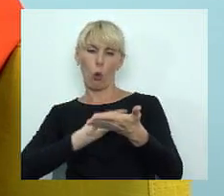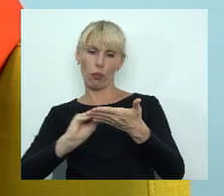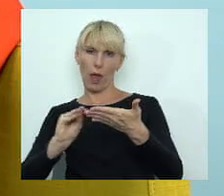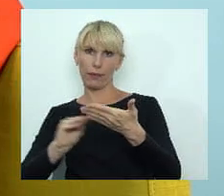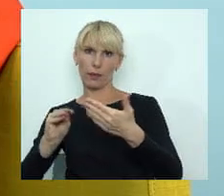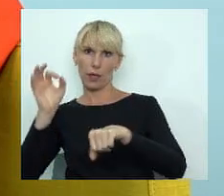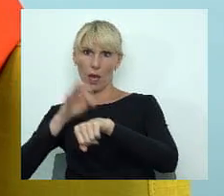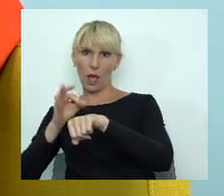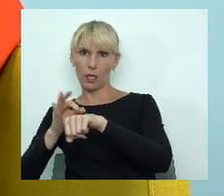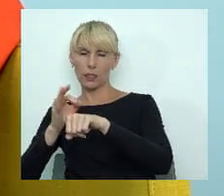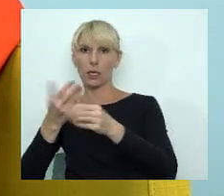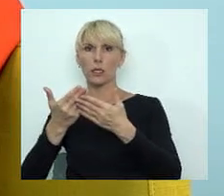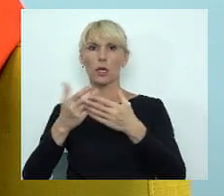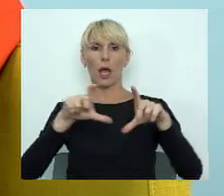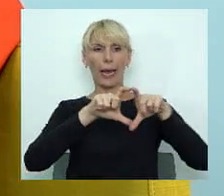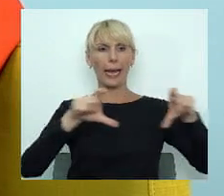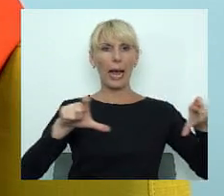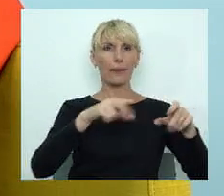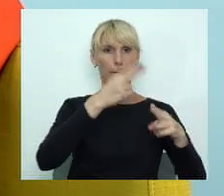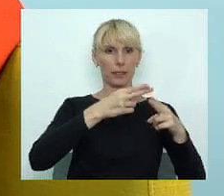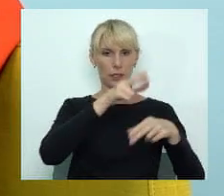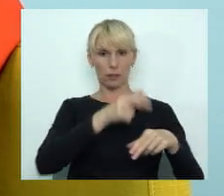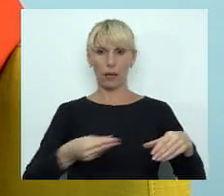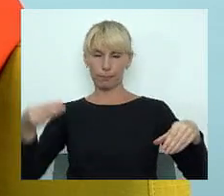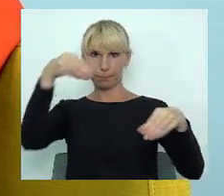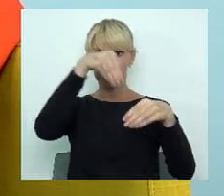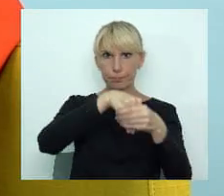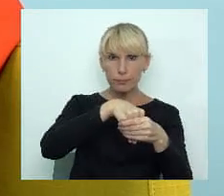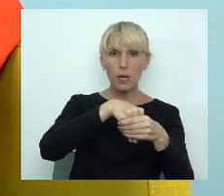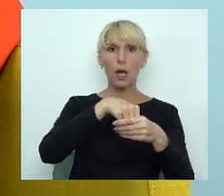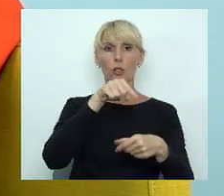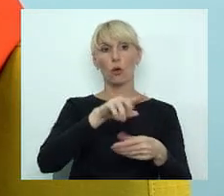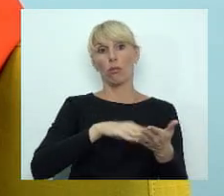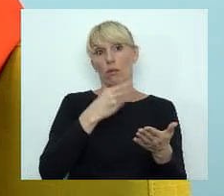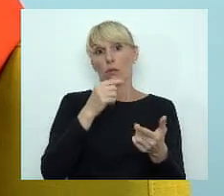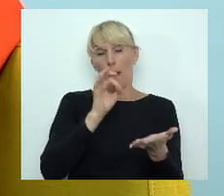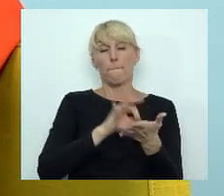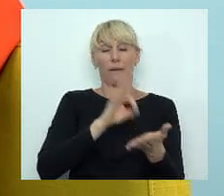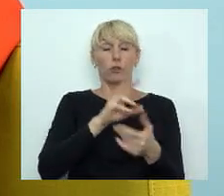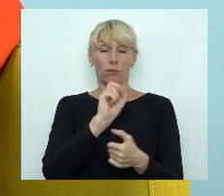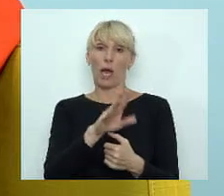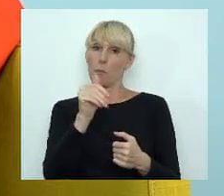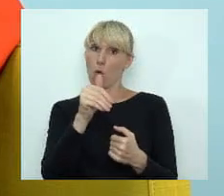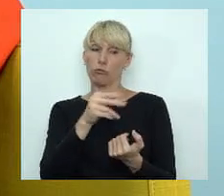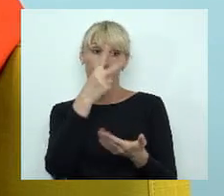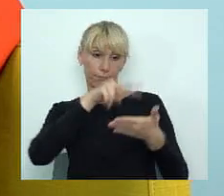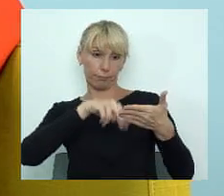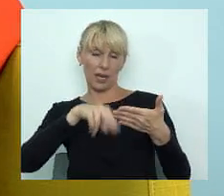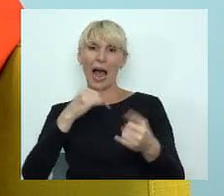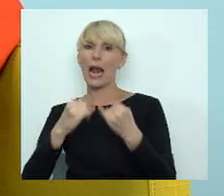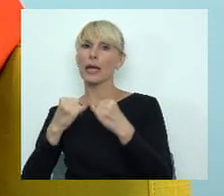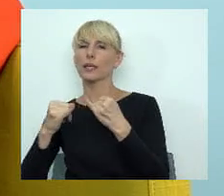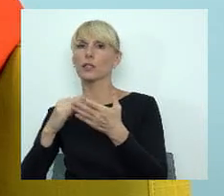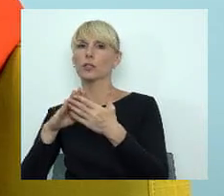są dołączone do karty przechowywanej wraz z dokumentacją medyczną, to na pewno tak. Natomiast jeżeli jest to krótka notatka